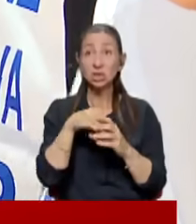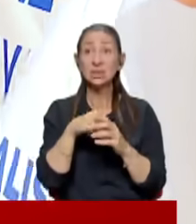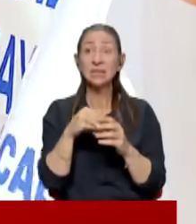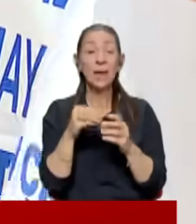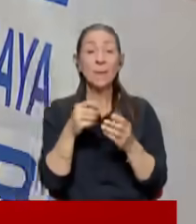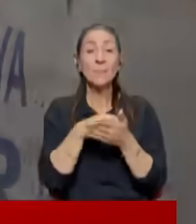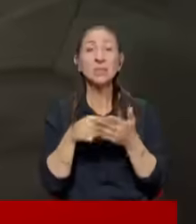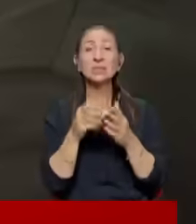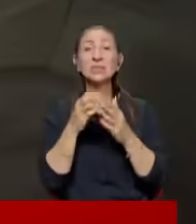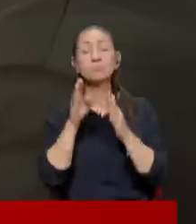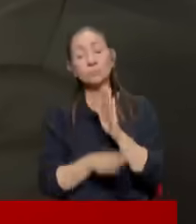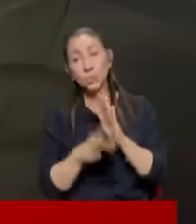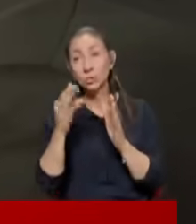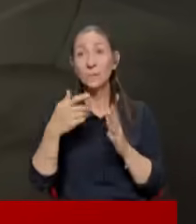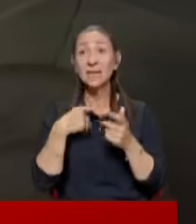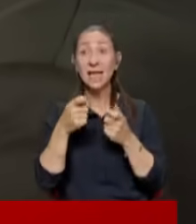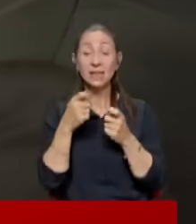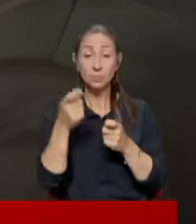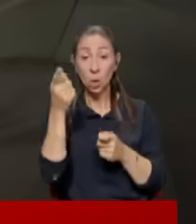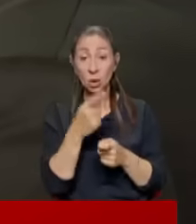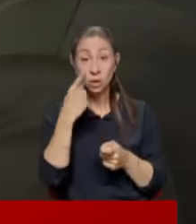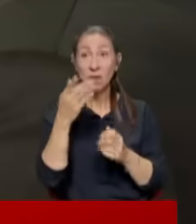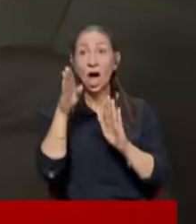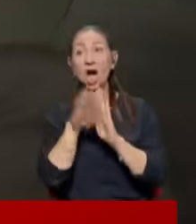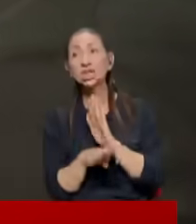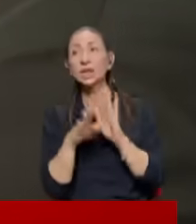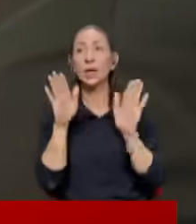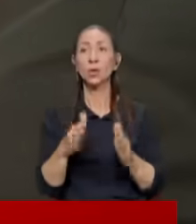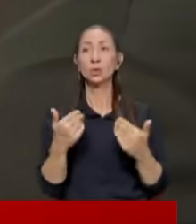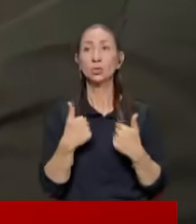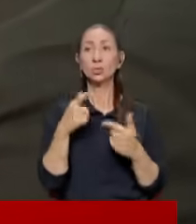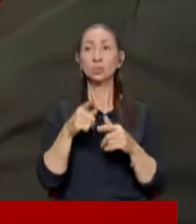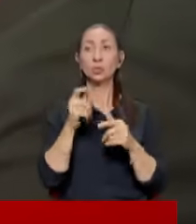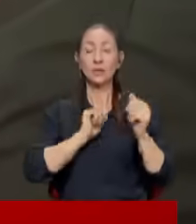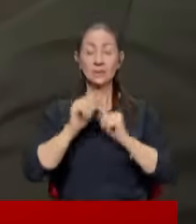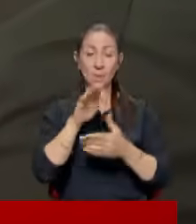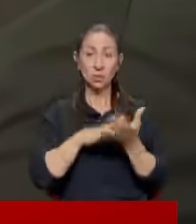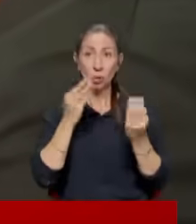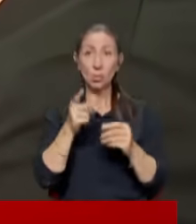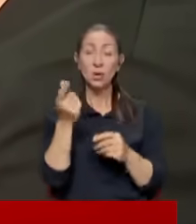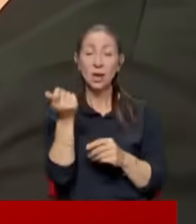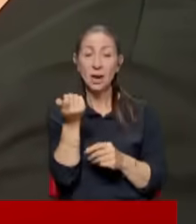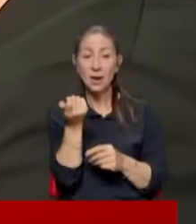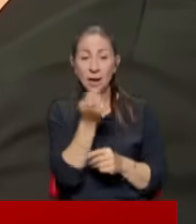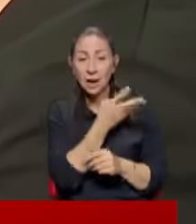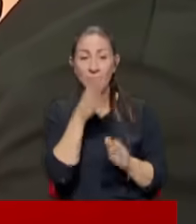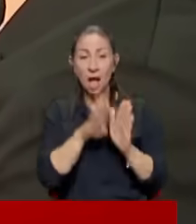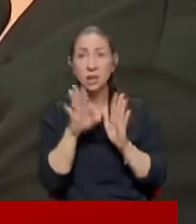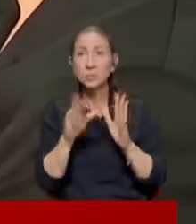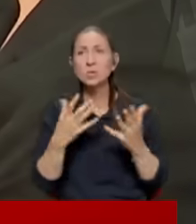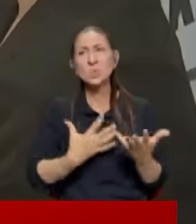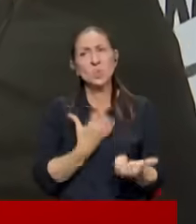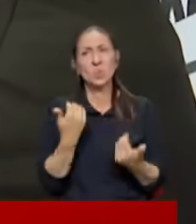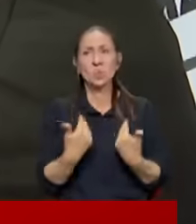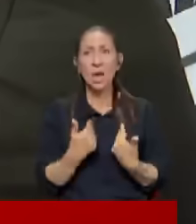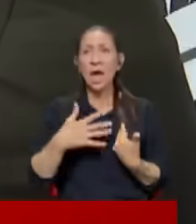etkilemiyor maaşlarımızı. Biz eğitimimiz oranında daha aşağıda kalıyoruz. Bu site mezunu olarak bu rakamın altında kalıyoruz ve çok üzücü bir